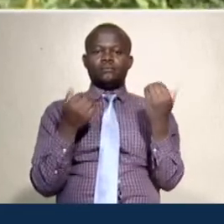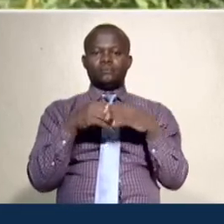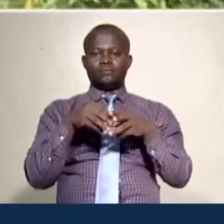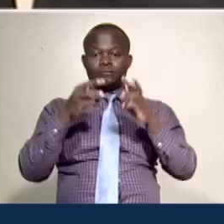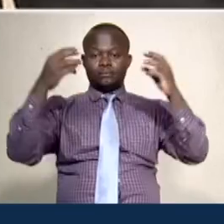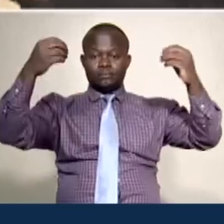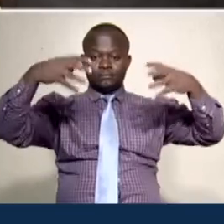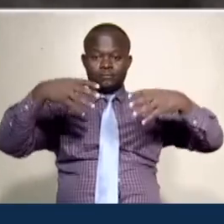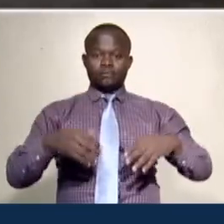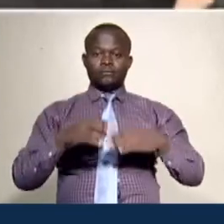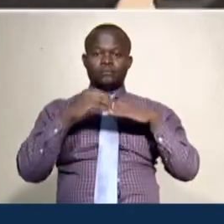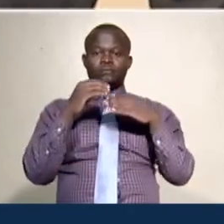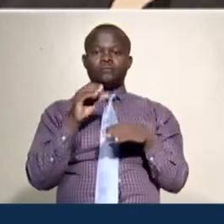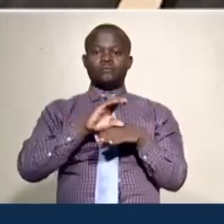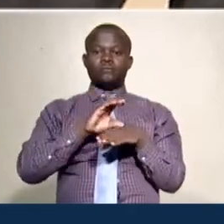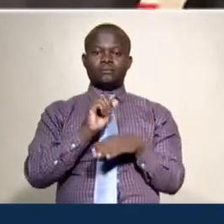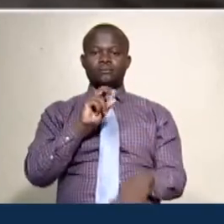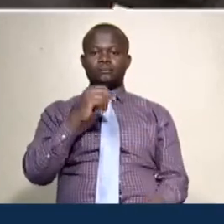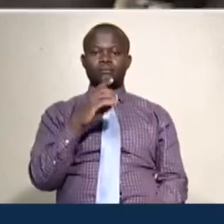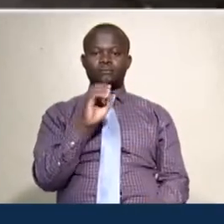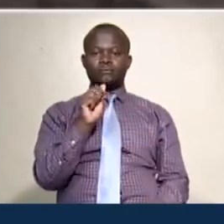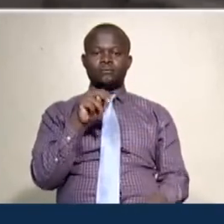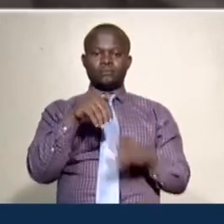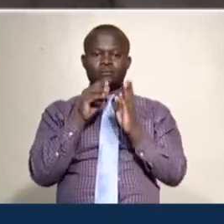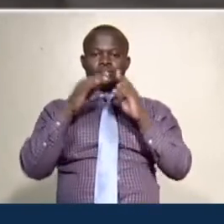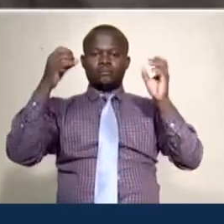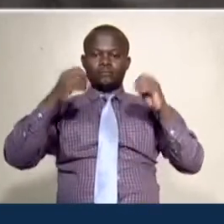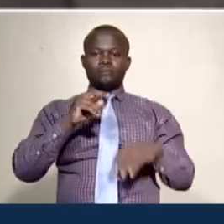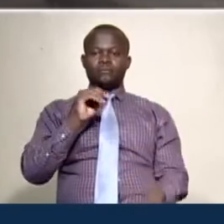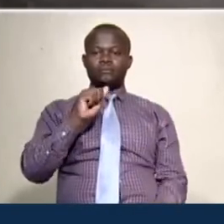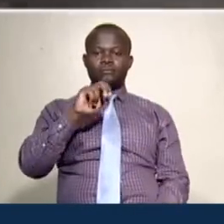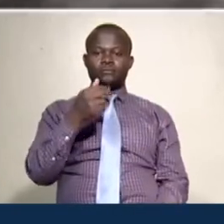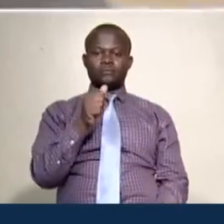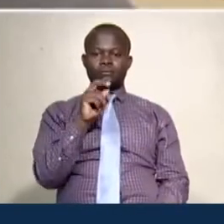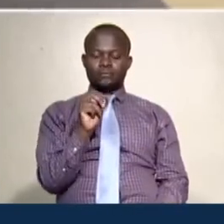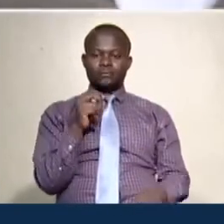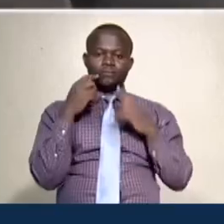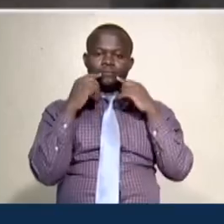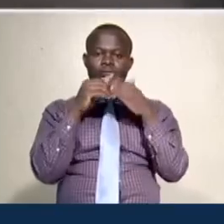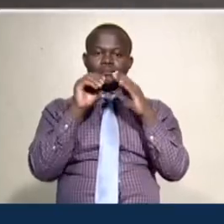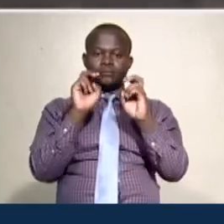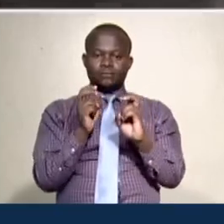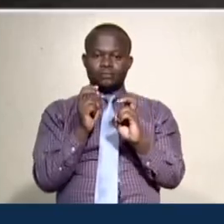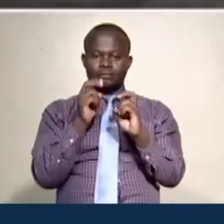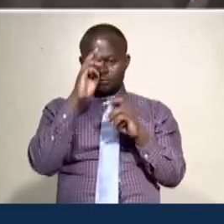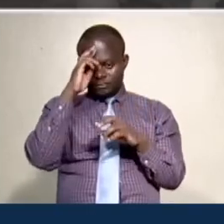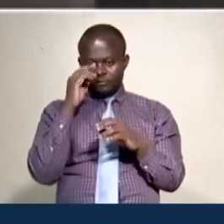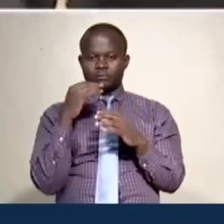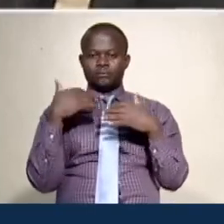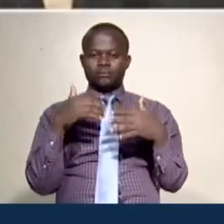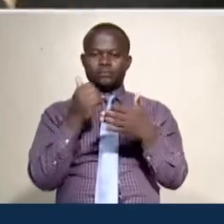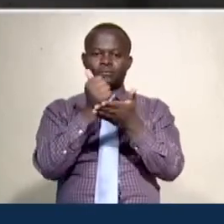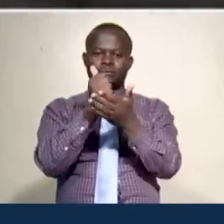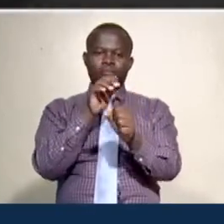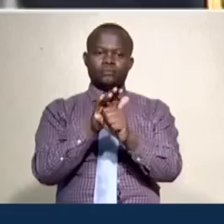buryo bufatika. Umuyobozi w'itorero Anglikane Diocese ya Kigali Bishop Nathan Amote Rusengo avuga ko kwibuka ari inkingi ikomeye mu gusigasira amateka